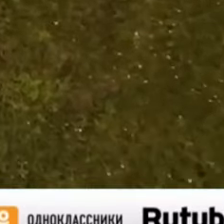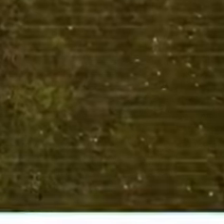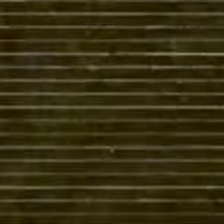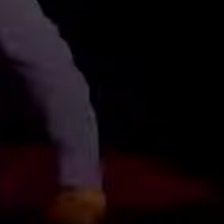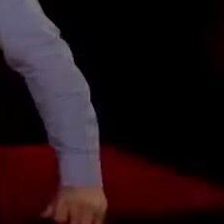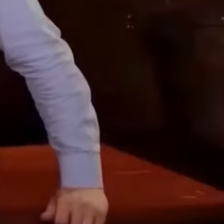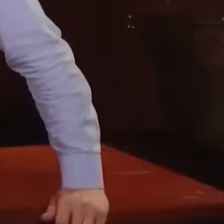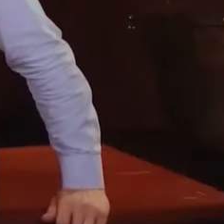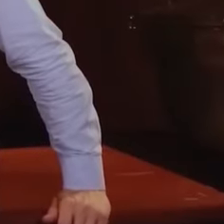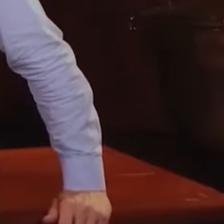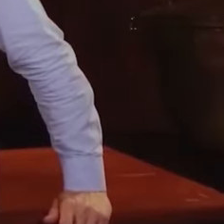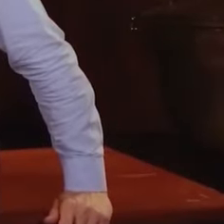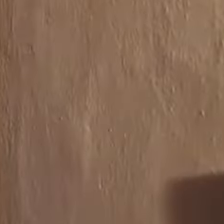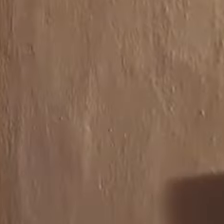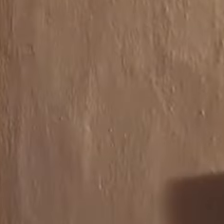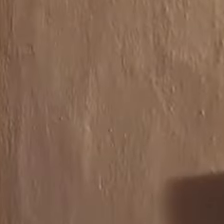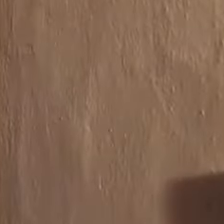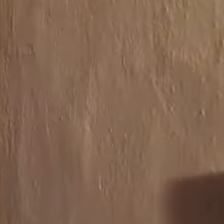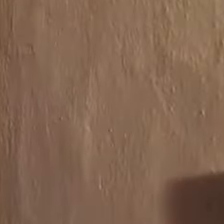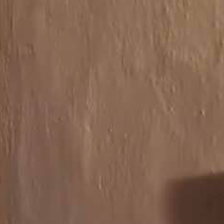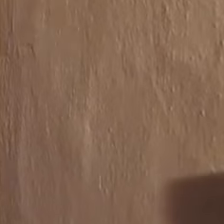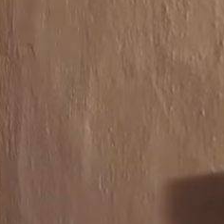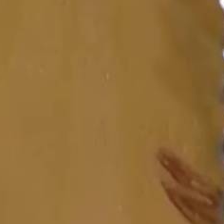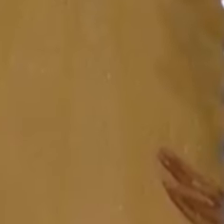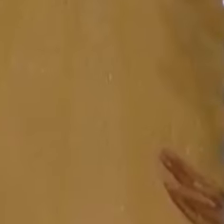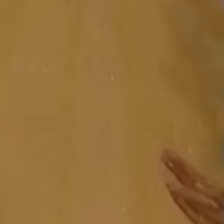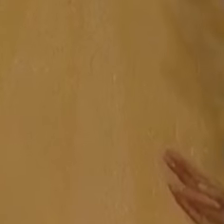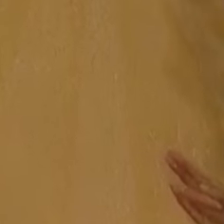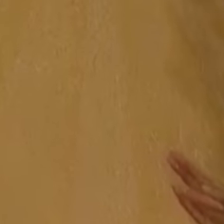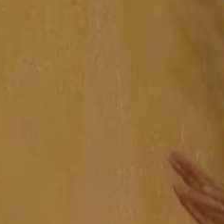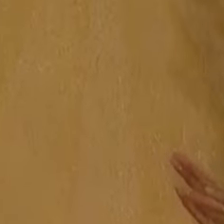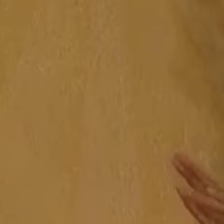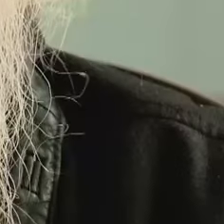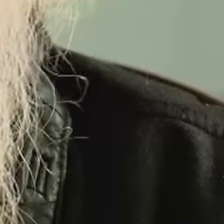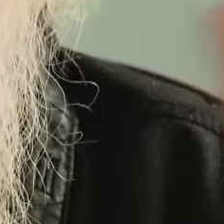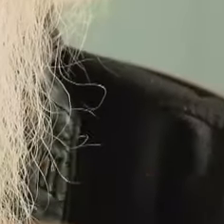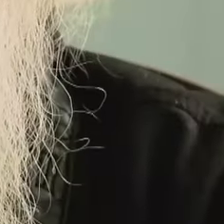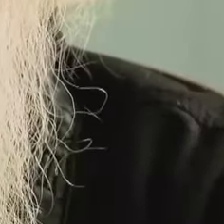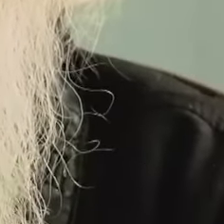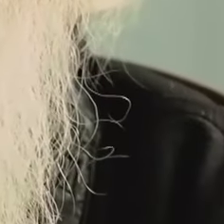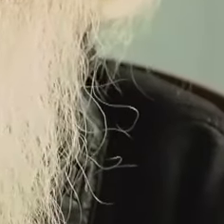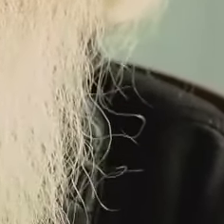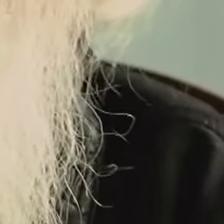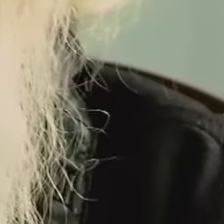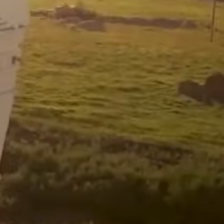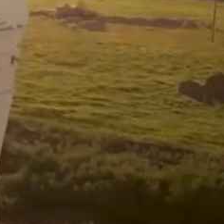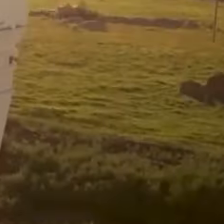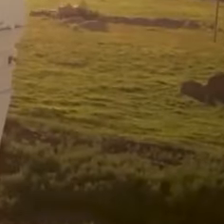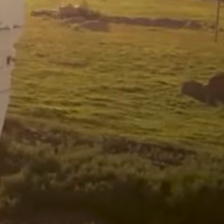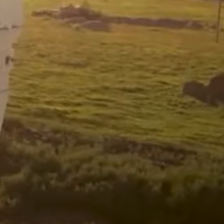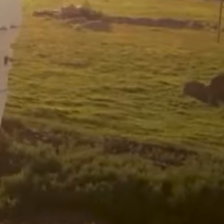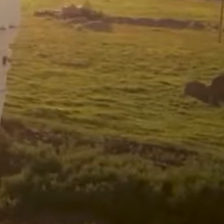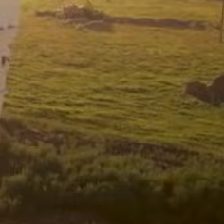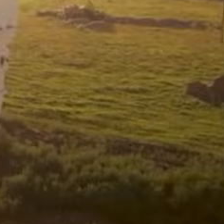Дух приходит, как свежий ветер. Дух Святой дает мир. Вокруг головы свет. Иногда даже лица